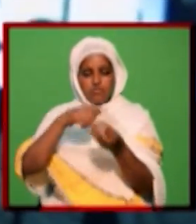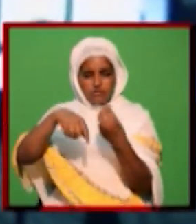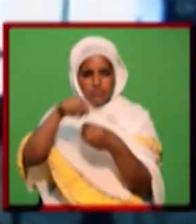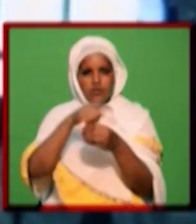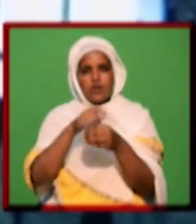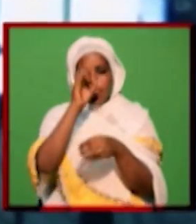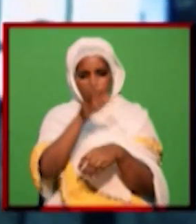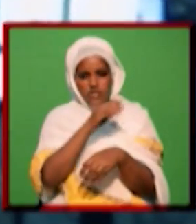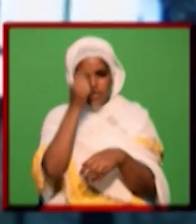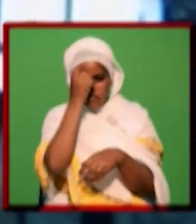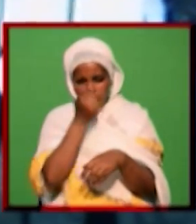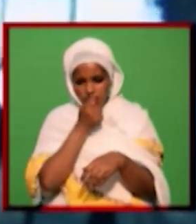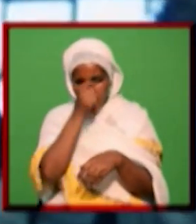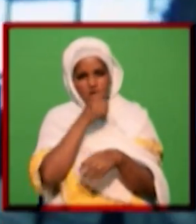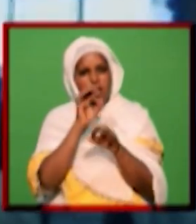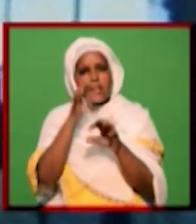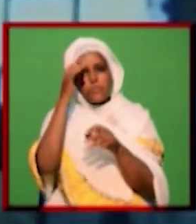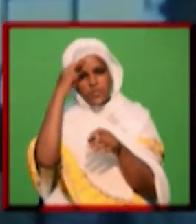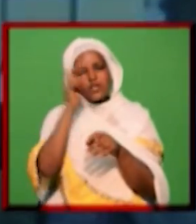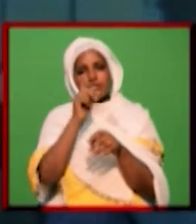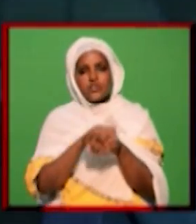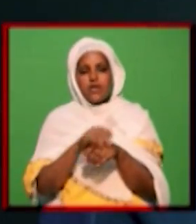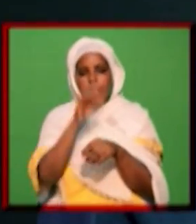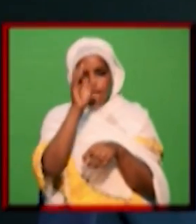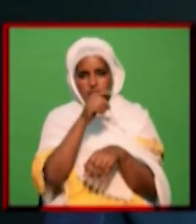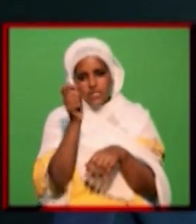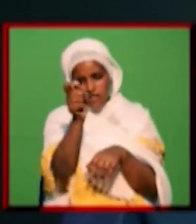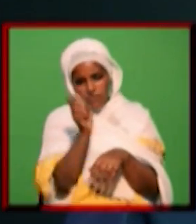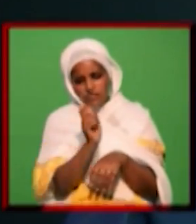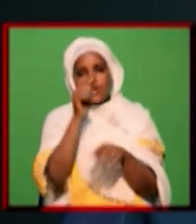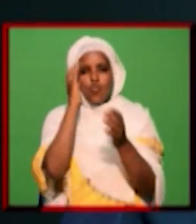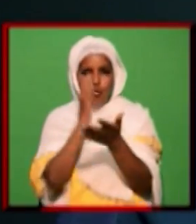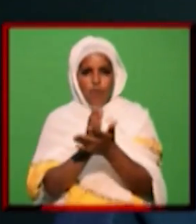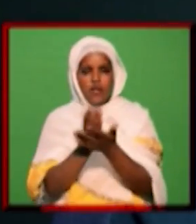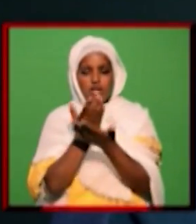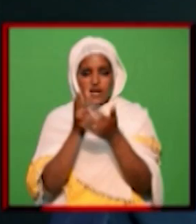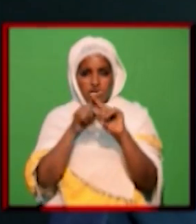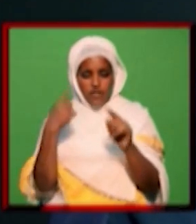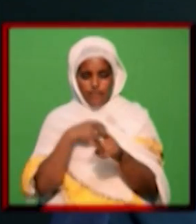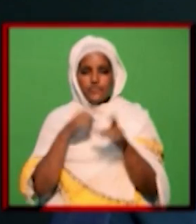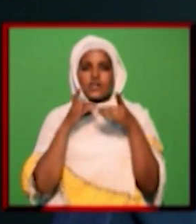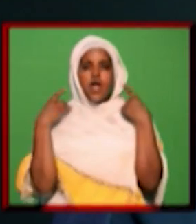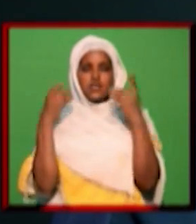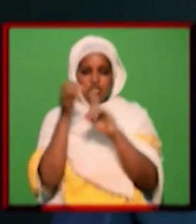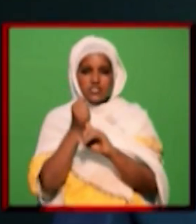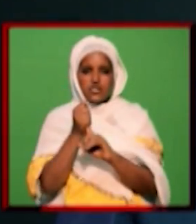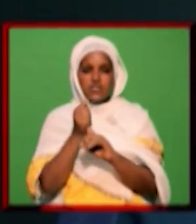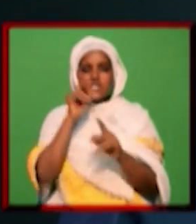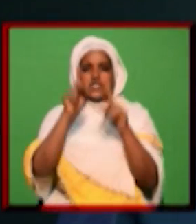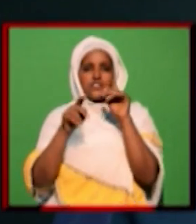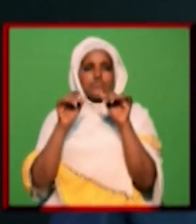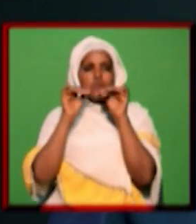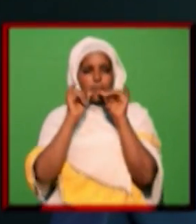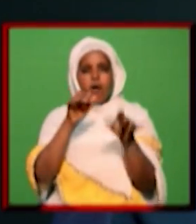በመስቀል አይባርኩም። ይህስ ስለምንድን ነው? መስቀል ይቆማል። ነገር ግን እኛ ካህናት ይዘን ህዝብን